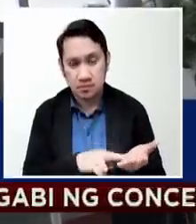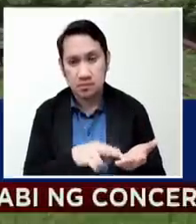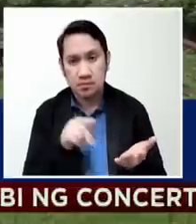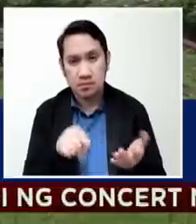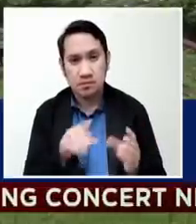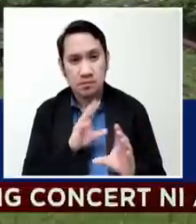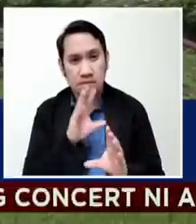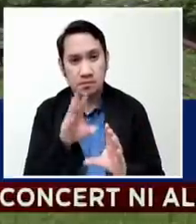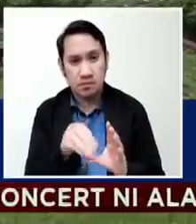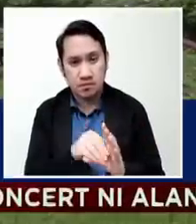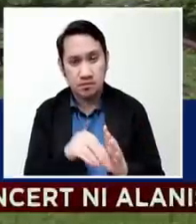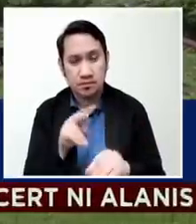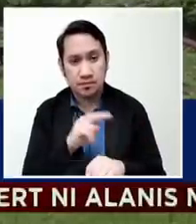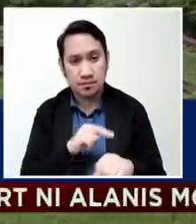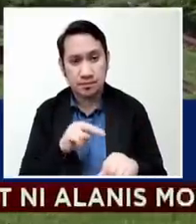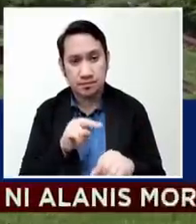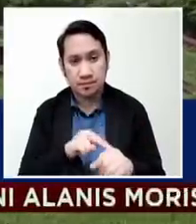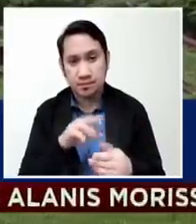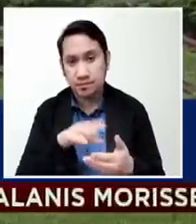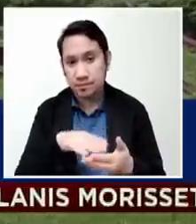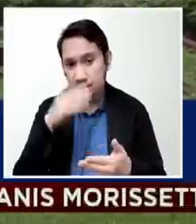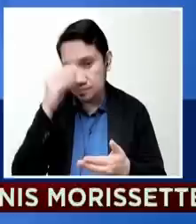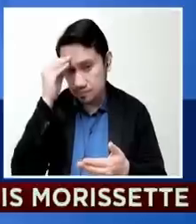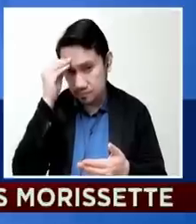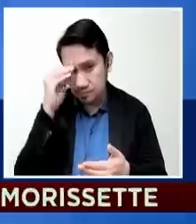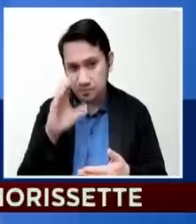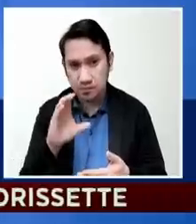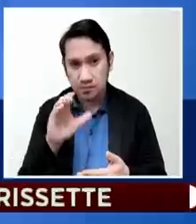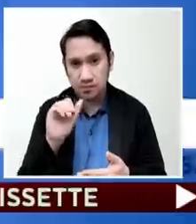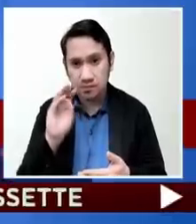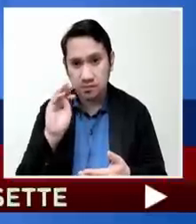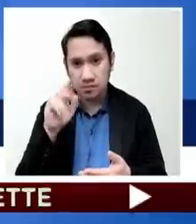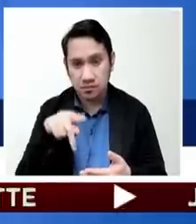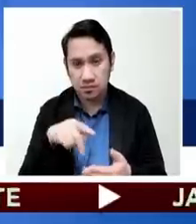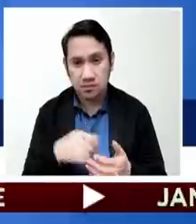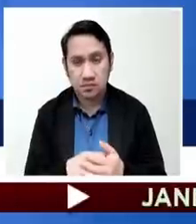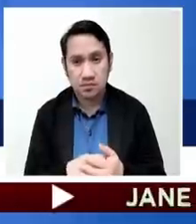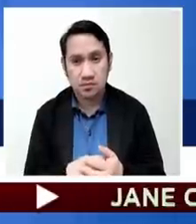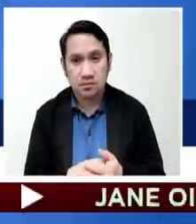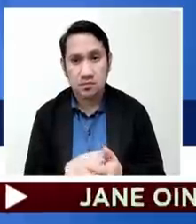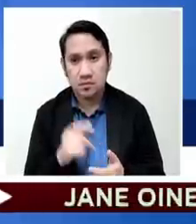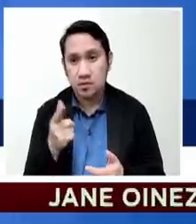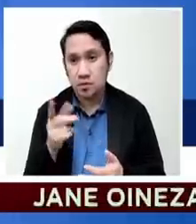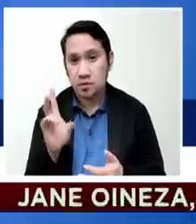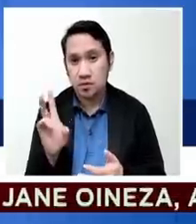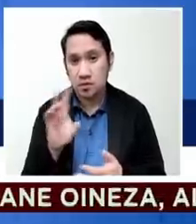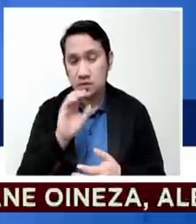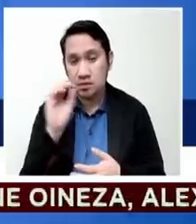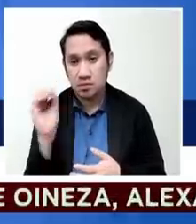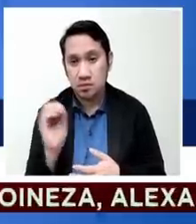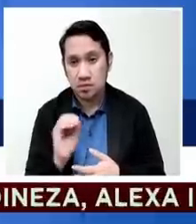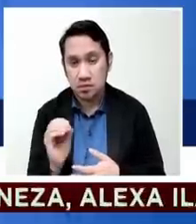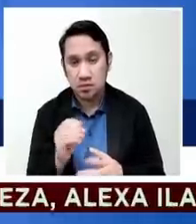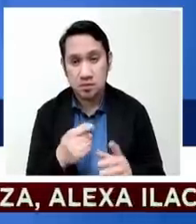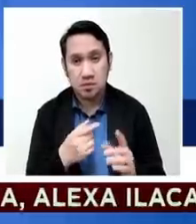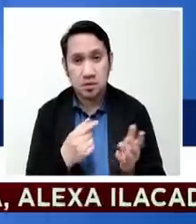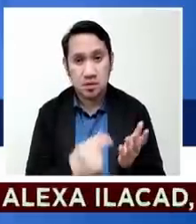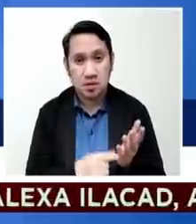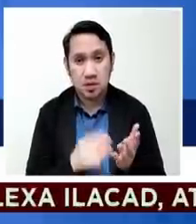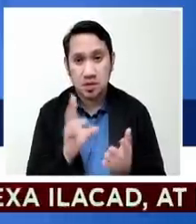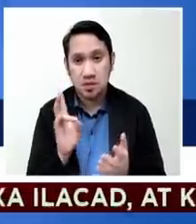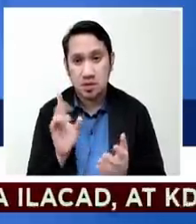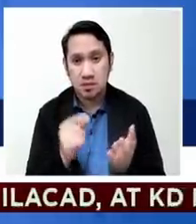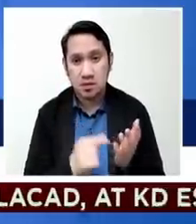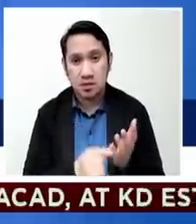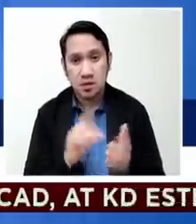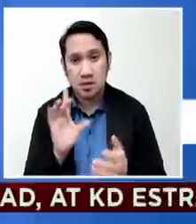lumahok sa National Learning Camps. Around 27% yung ng ating grade 7 and 8 population